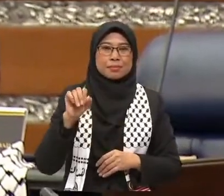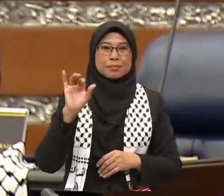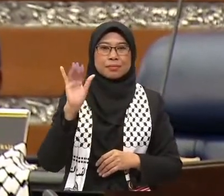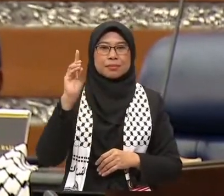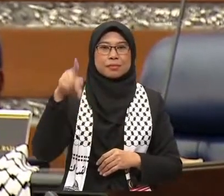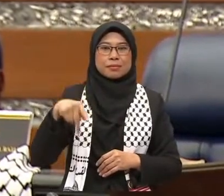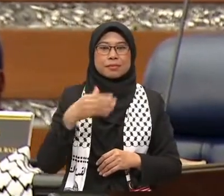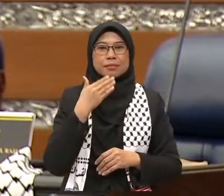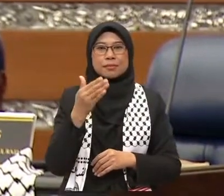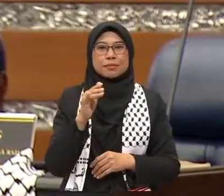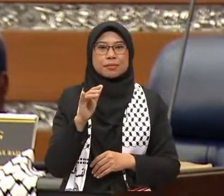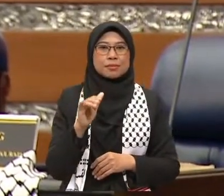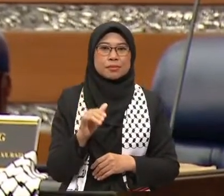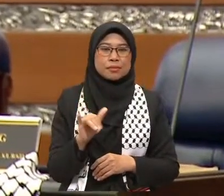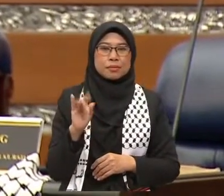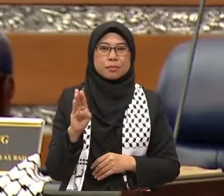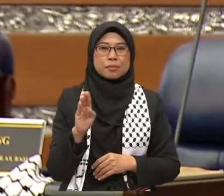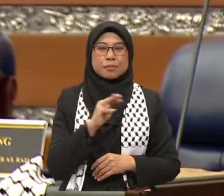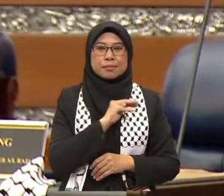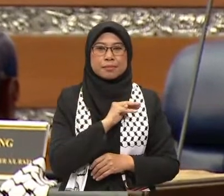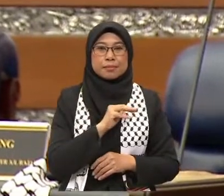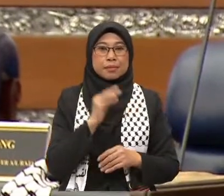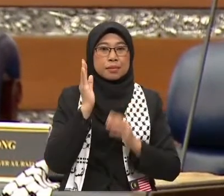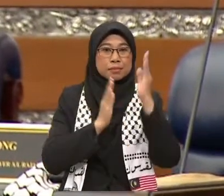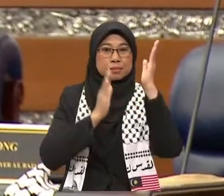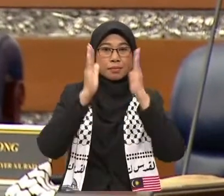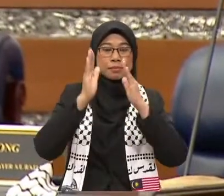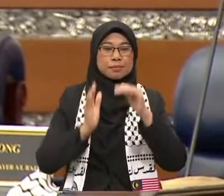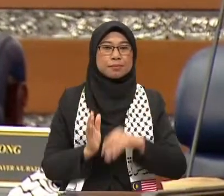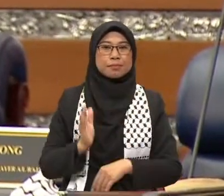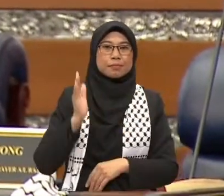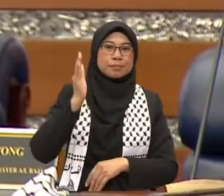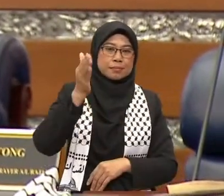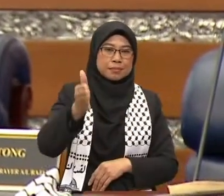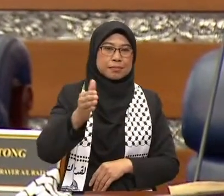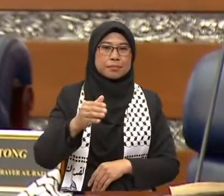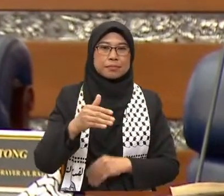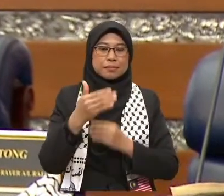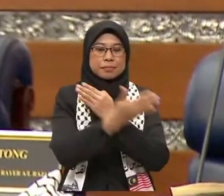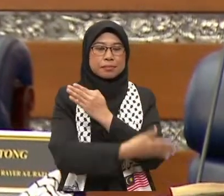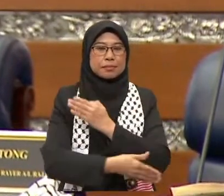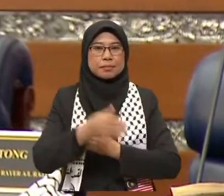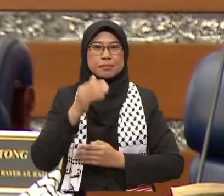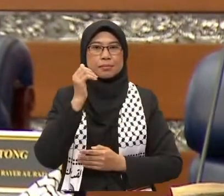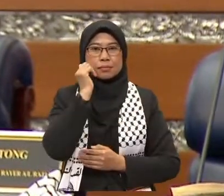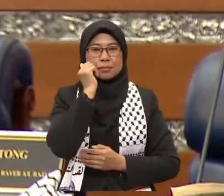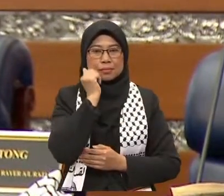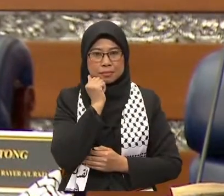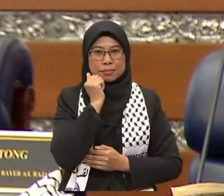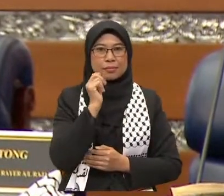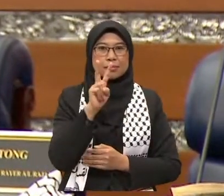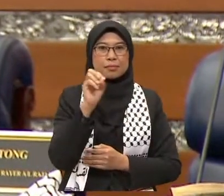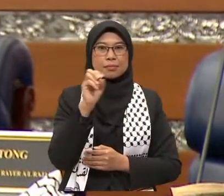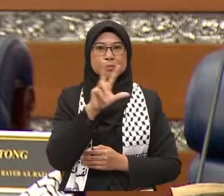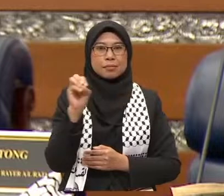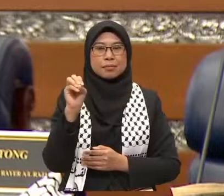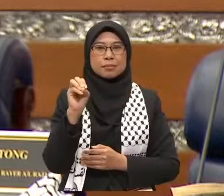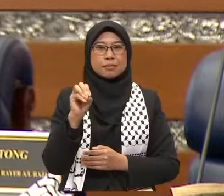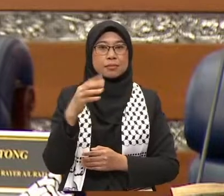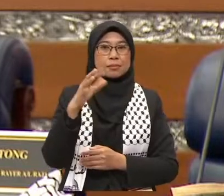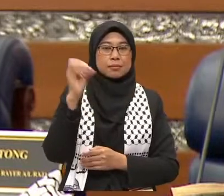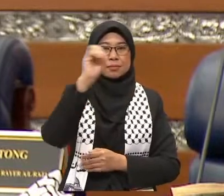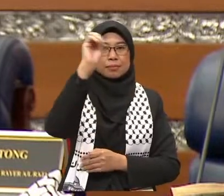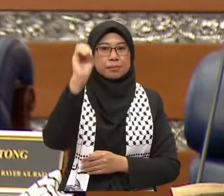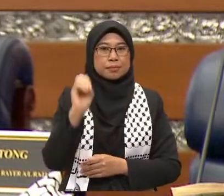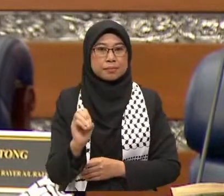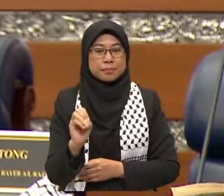Terima kasih yang berhormat Menteri Malaysia bakal mencapai status negara tua menjelang tahun 2030 dengan kadar